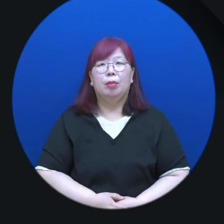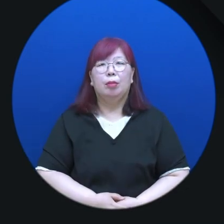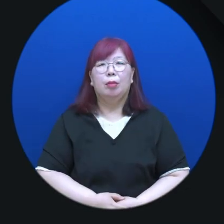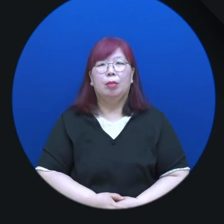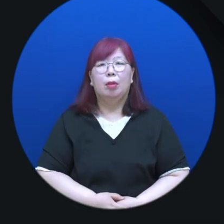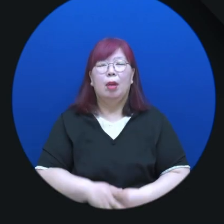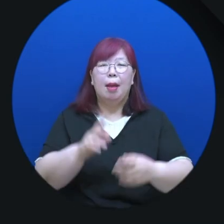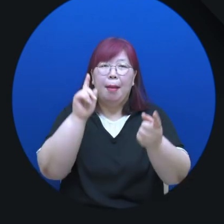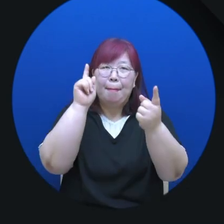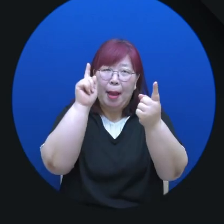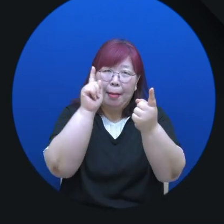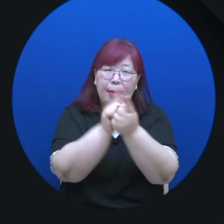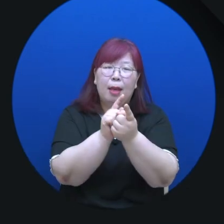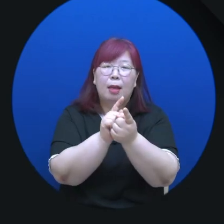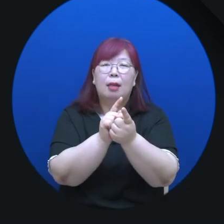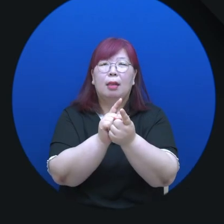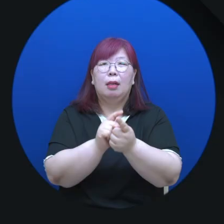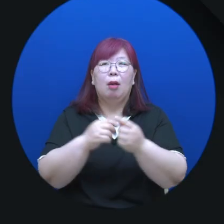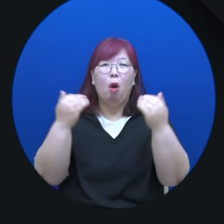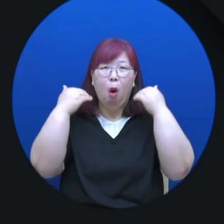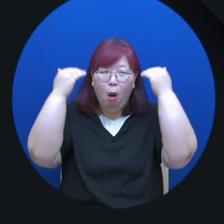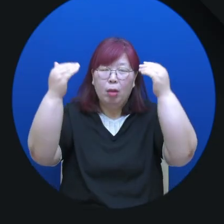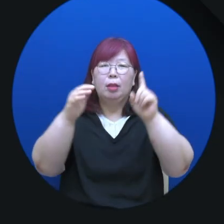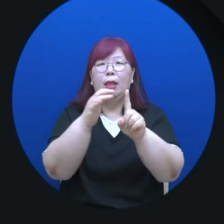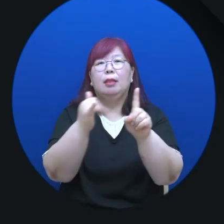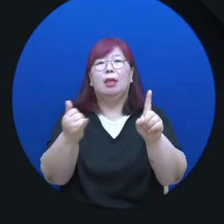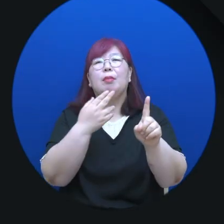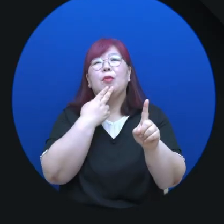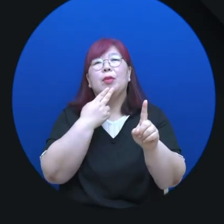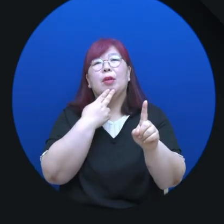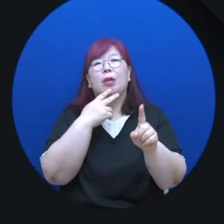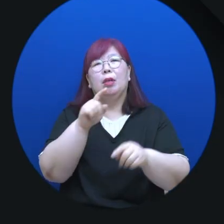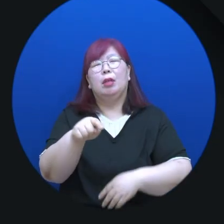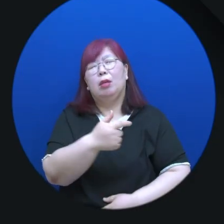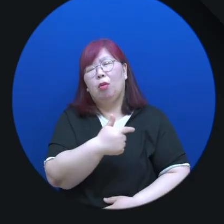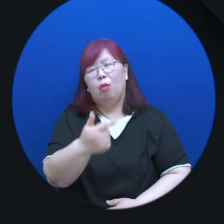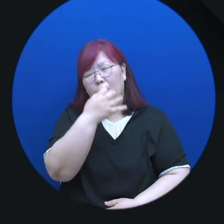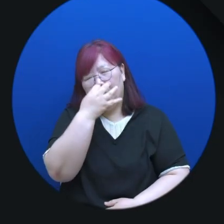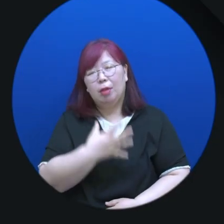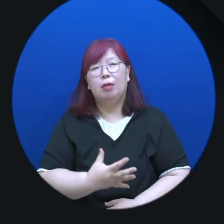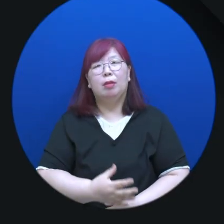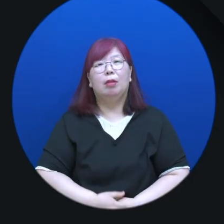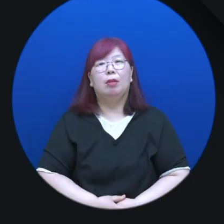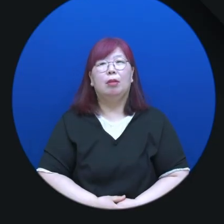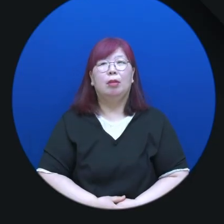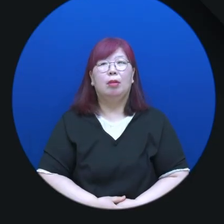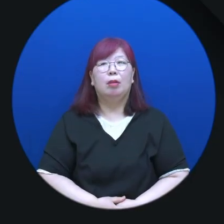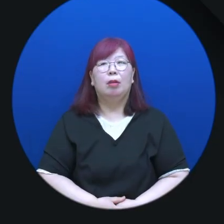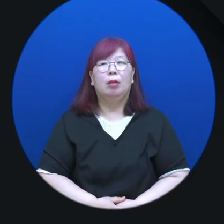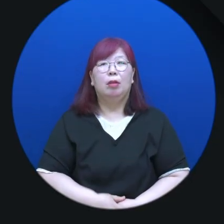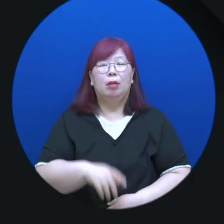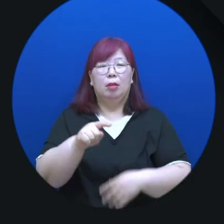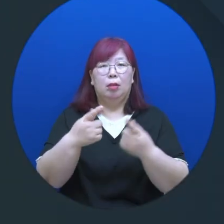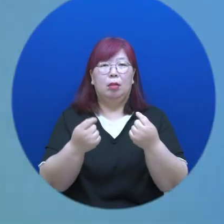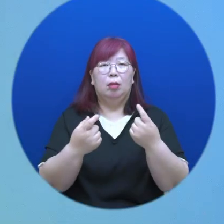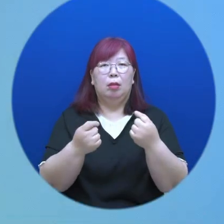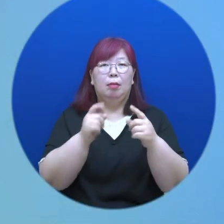찾아갈 어른 한 사람이 없다는 거. 저는 그게 너무 힘들었습니다. 그런 이야기를